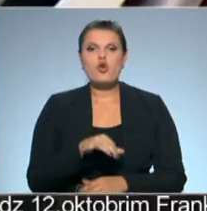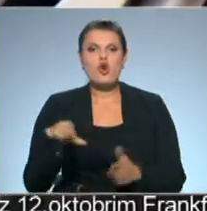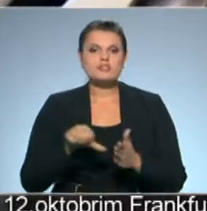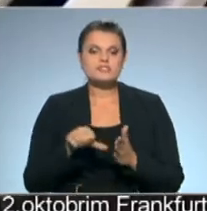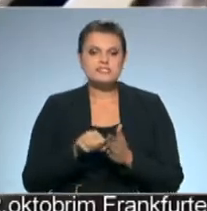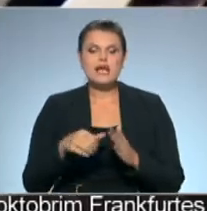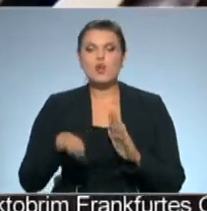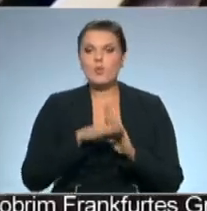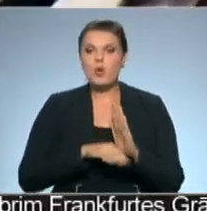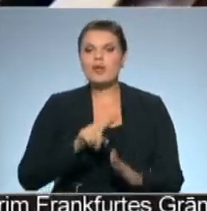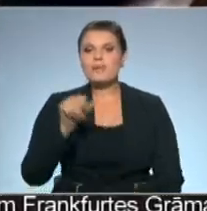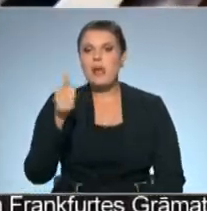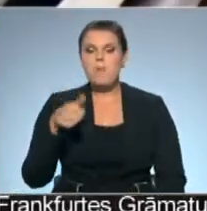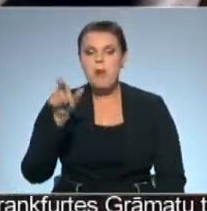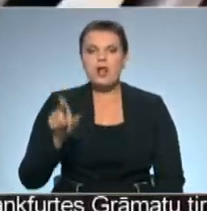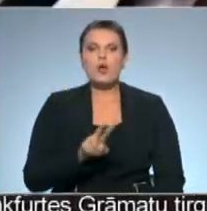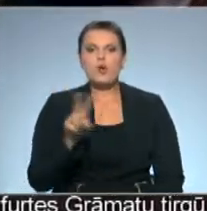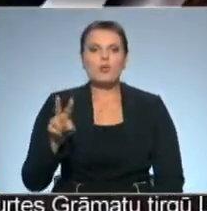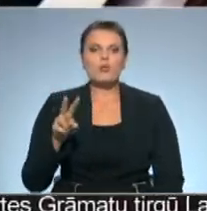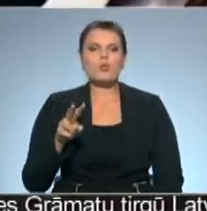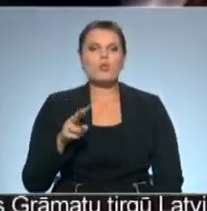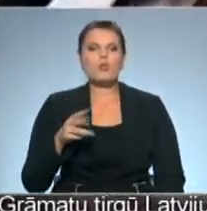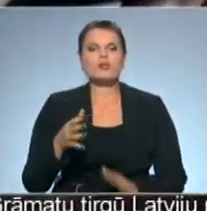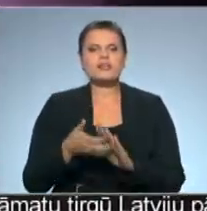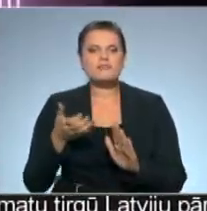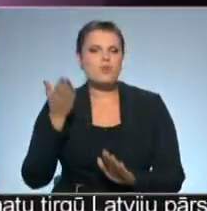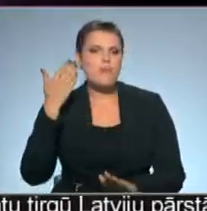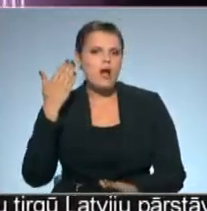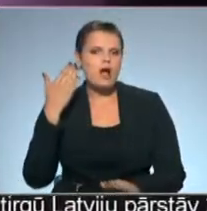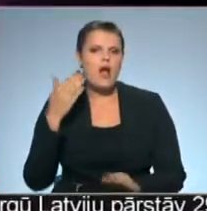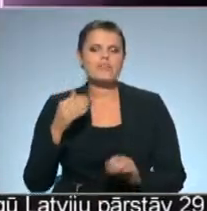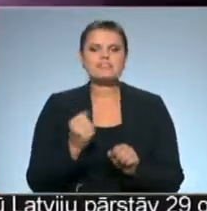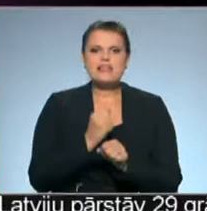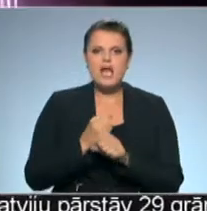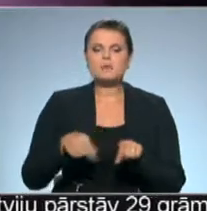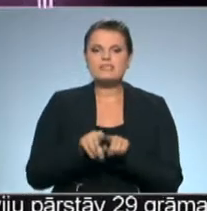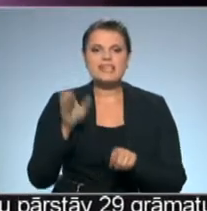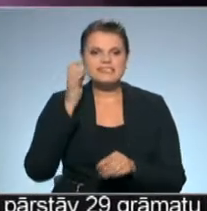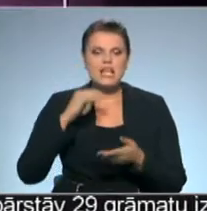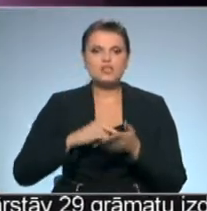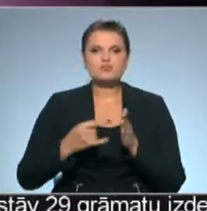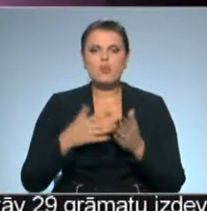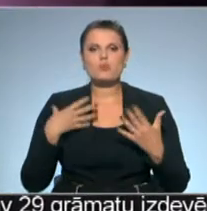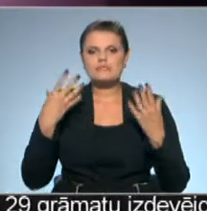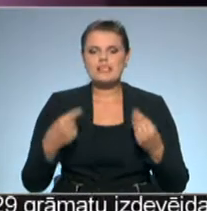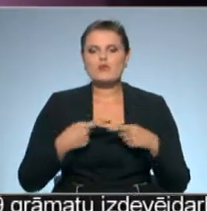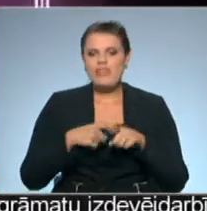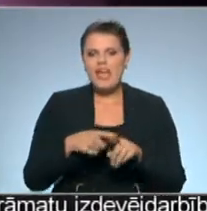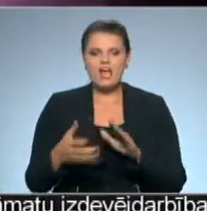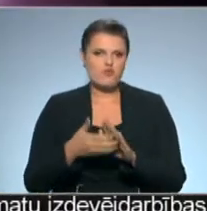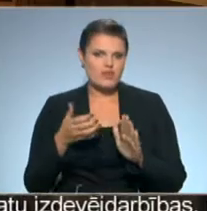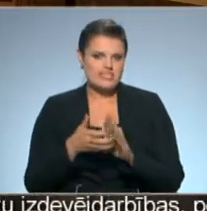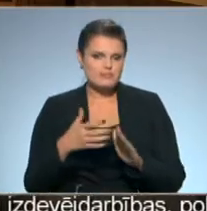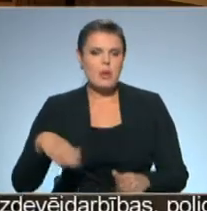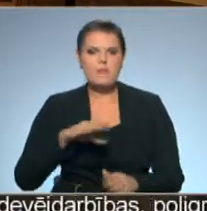gan mākslinieki, kuri vēršoties pie nākotnes izmanto pagātnes skaņdarbs, gan teju zinātniski projekti ar mūsdienu tehnoloģijām. Mēs